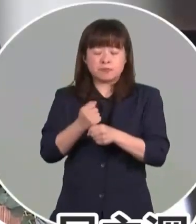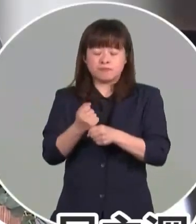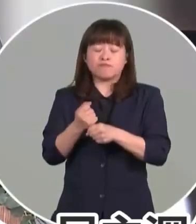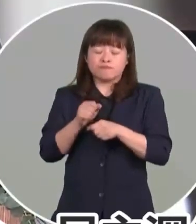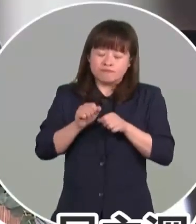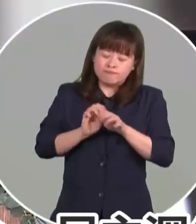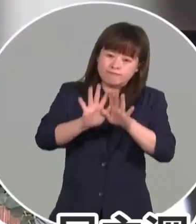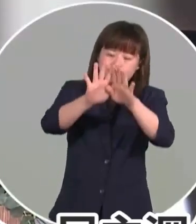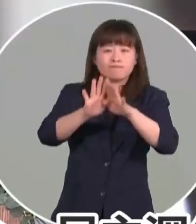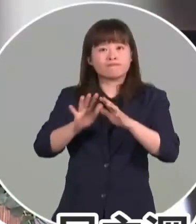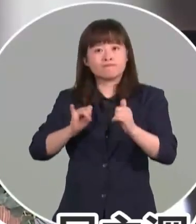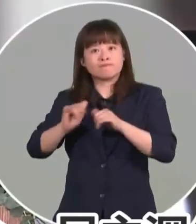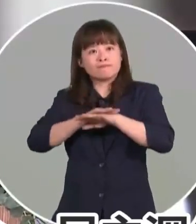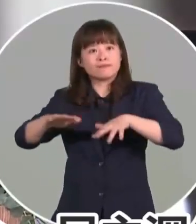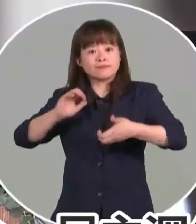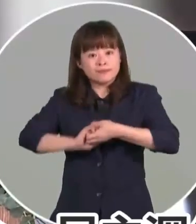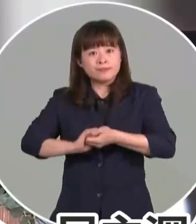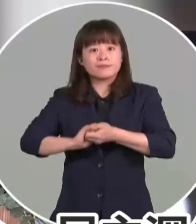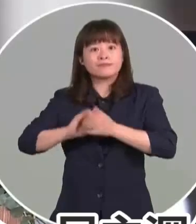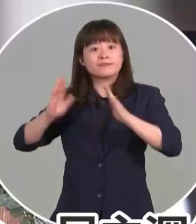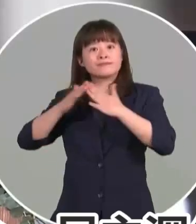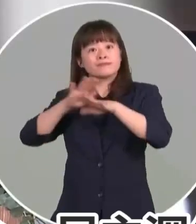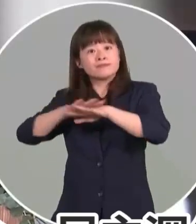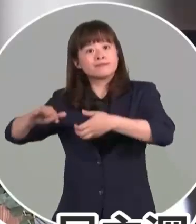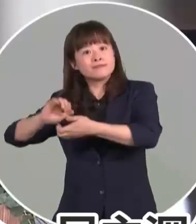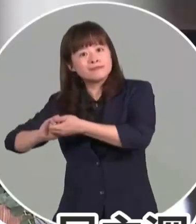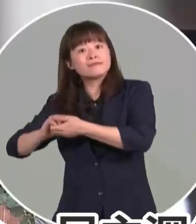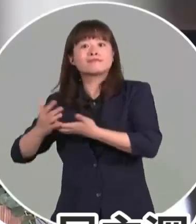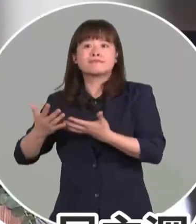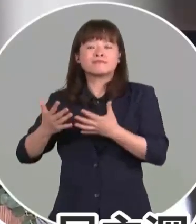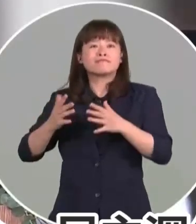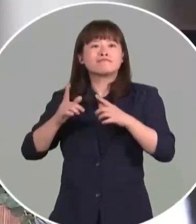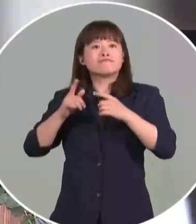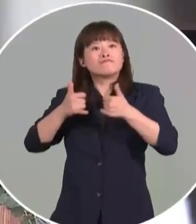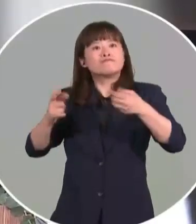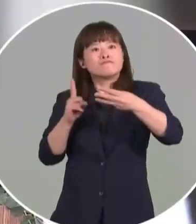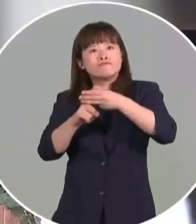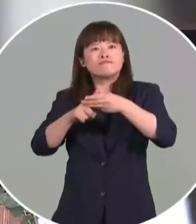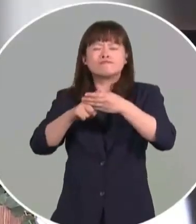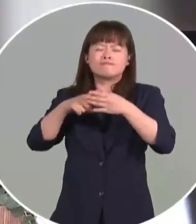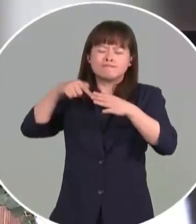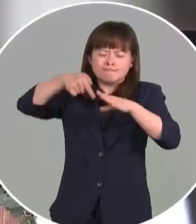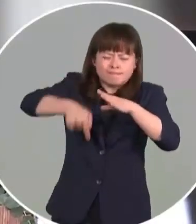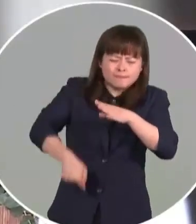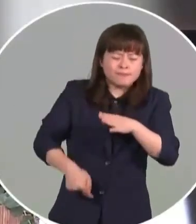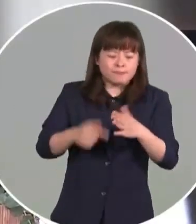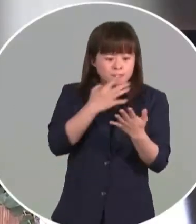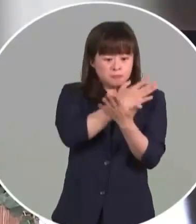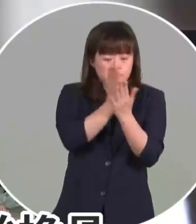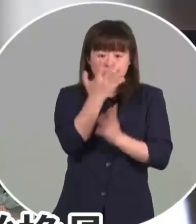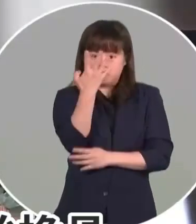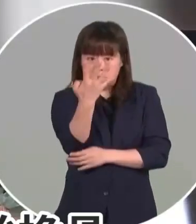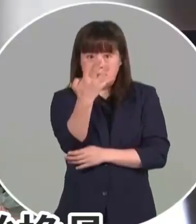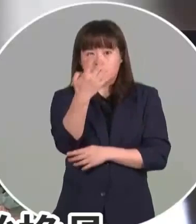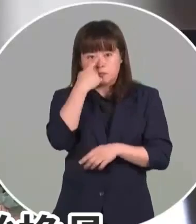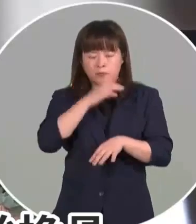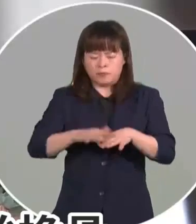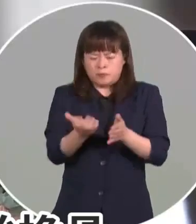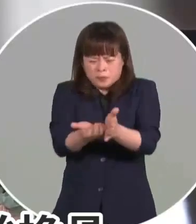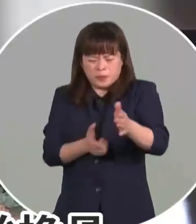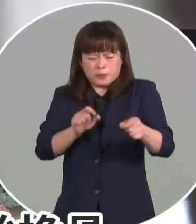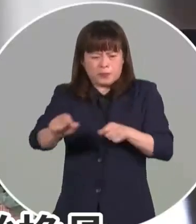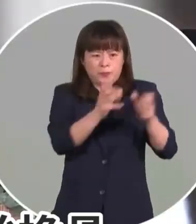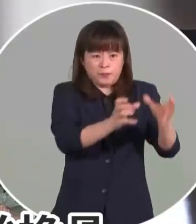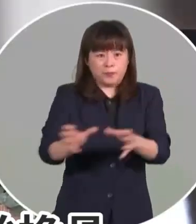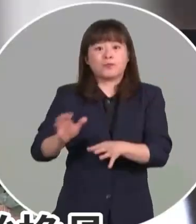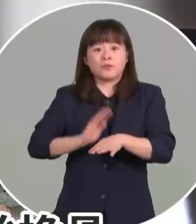展、社会安定、国家安全、民主深化这四大面向上，我也会超前部